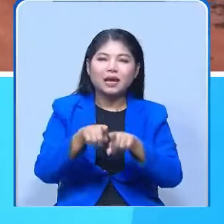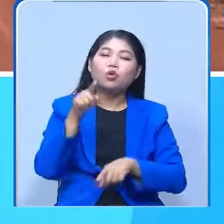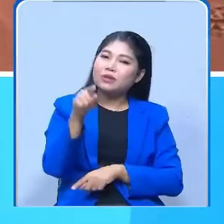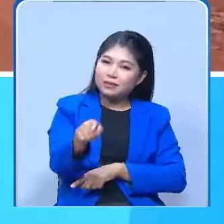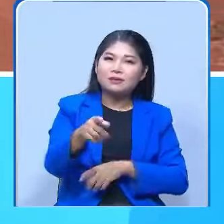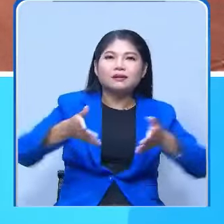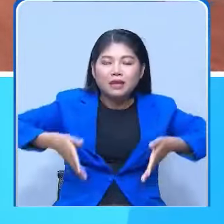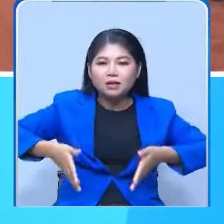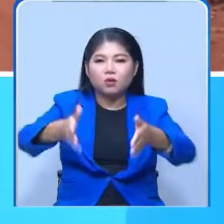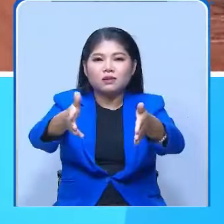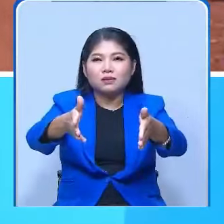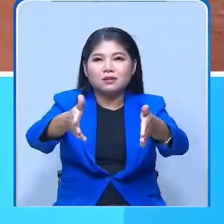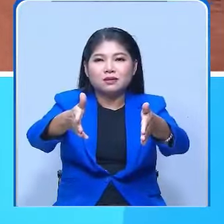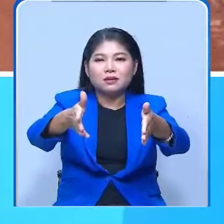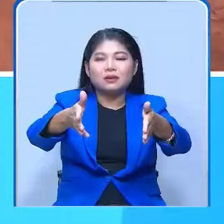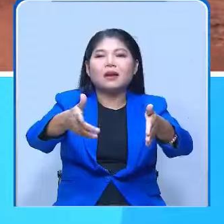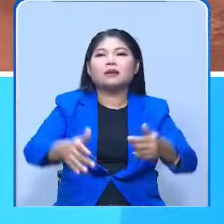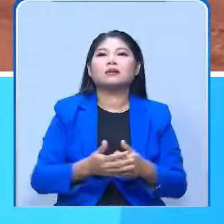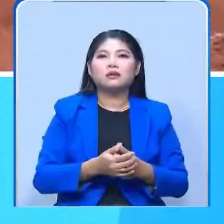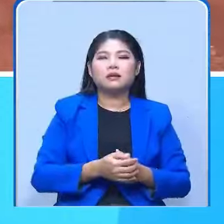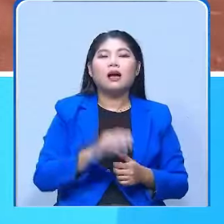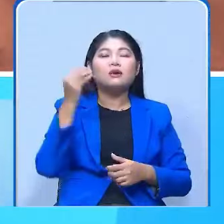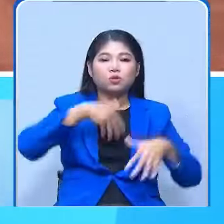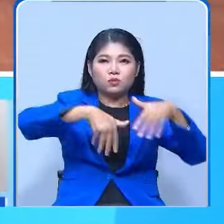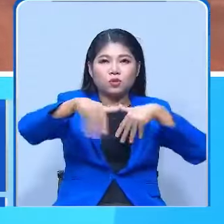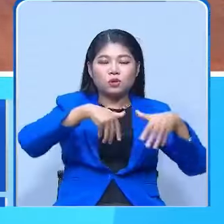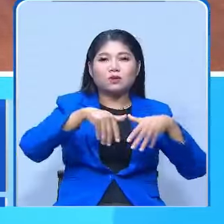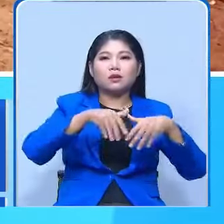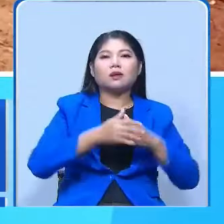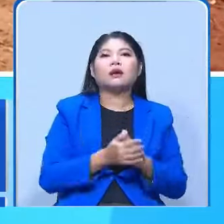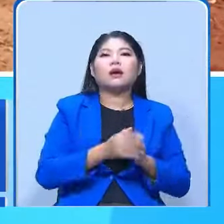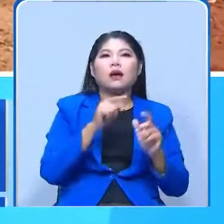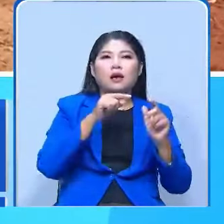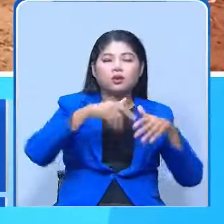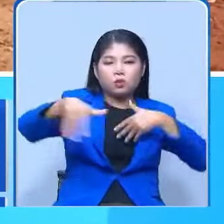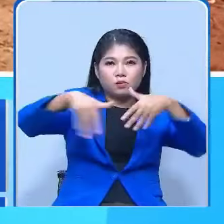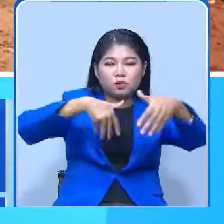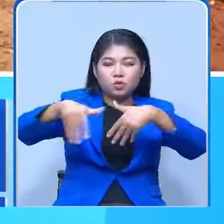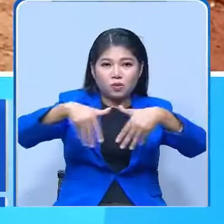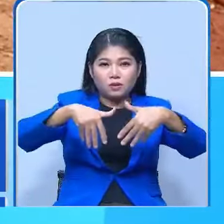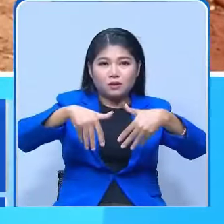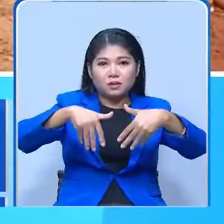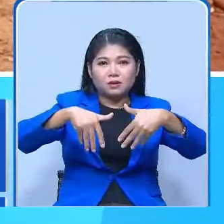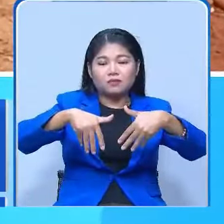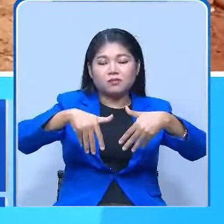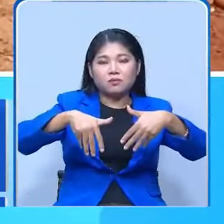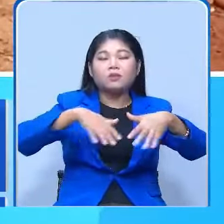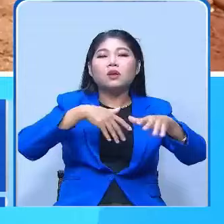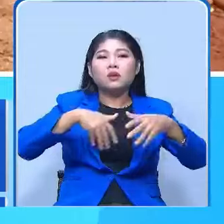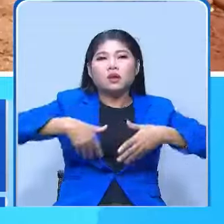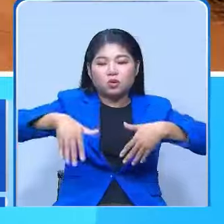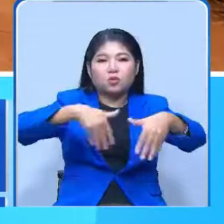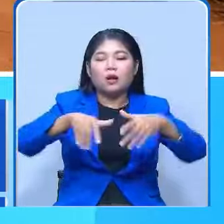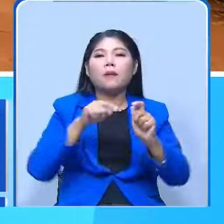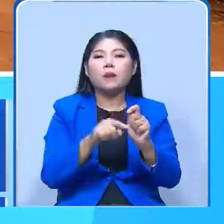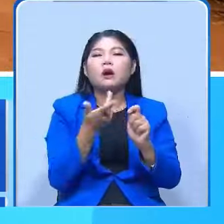นี่ยเป็นถนนเชื่อมระหว่างบ้านบุมาค่าตำบลมาตะโกเอนกับบ้านราชสุขสันต์ตำบลสะว่านพระยาอำเภอ